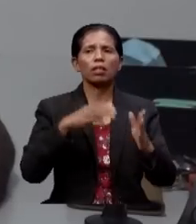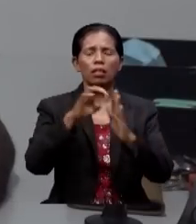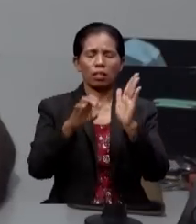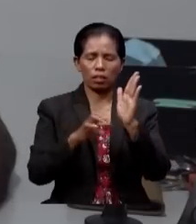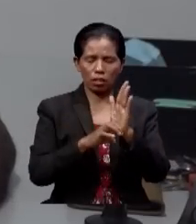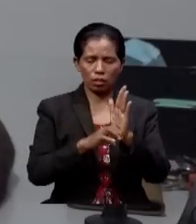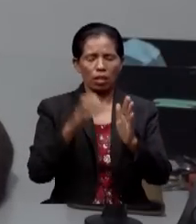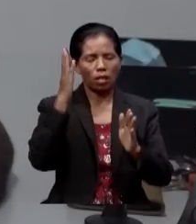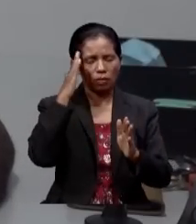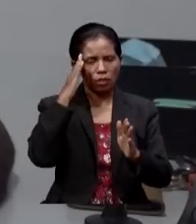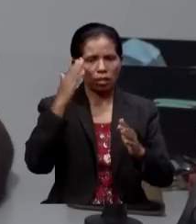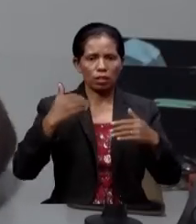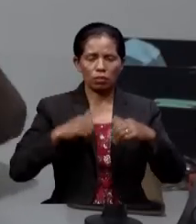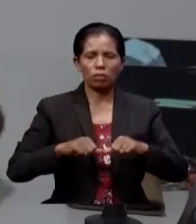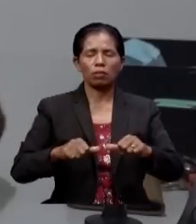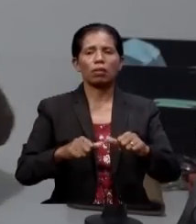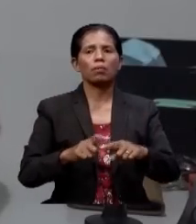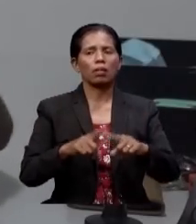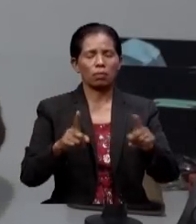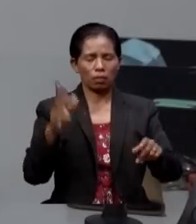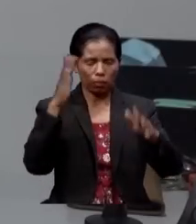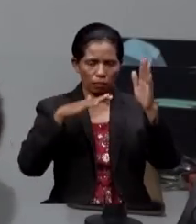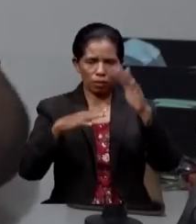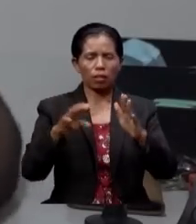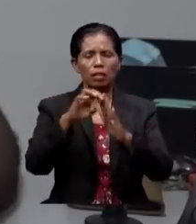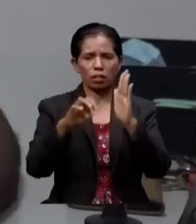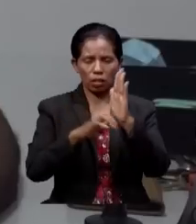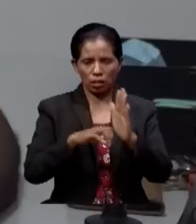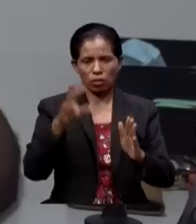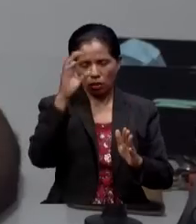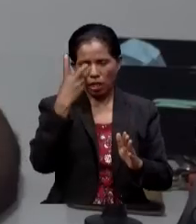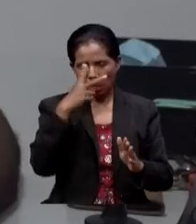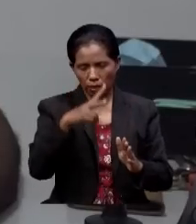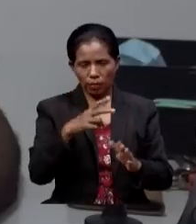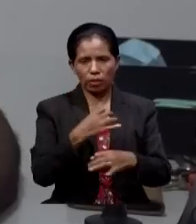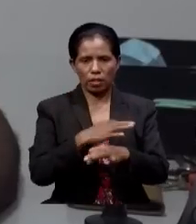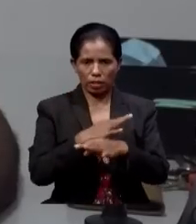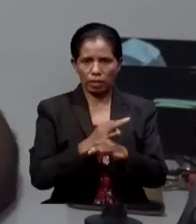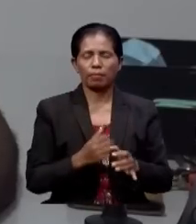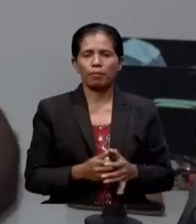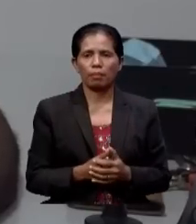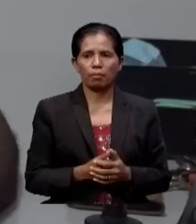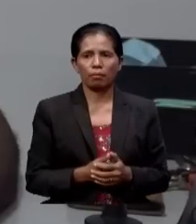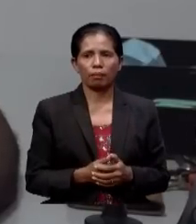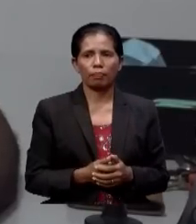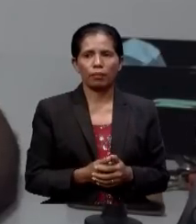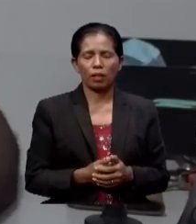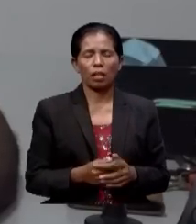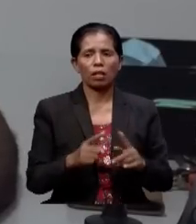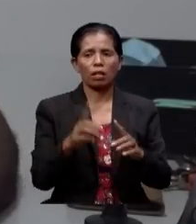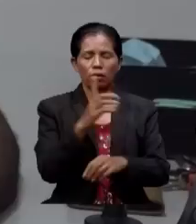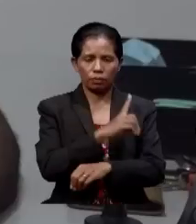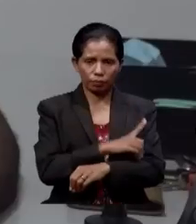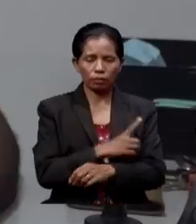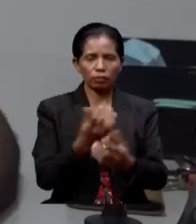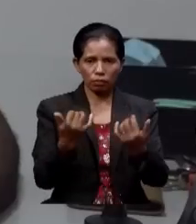lau dia masa final dia problem. Lo ke para estado mos perkupau dia dia. Dia. I oras ne radau kami